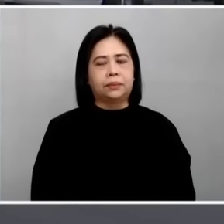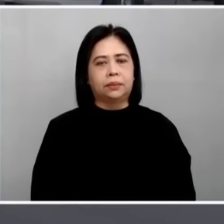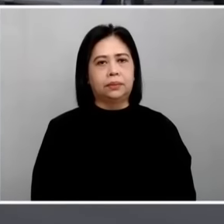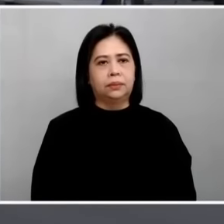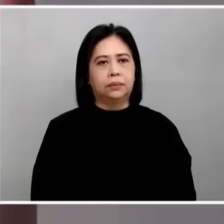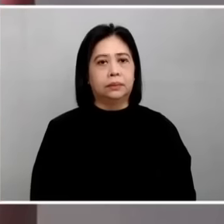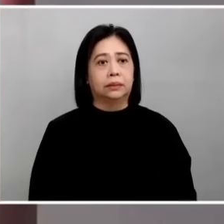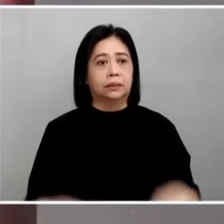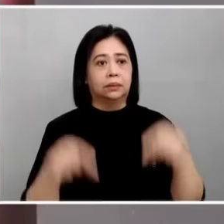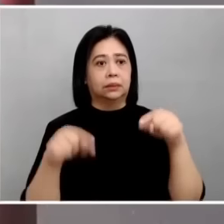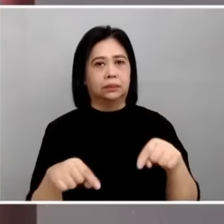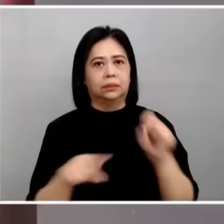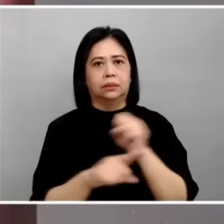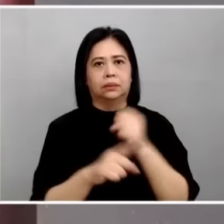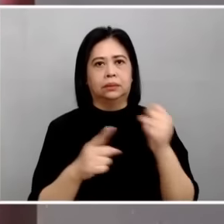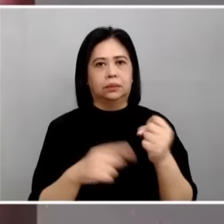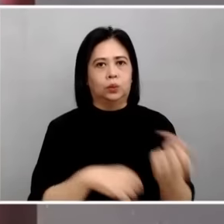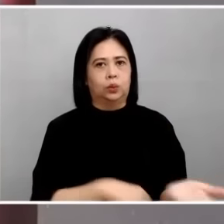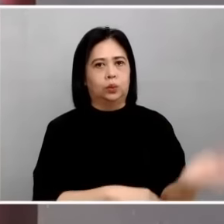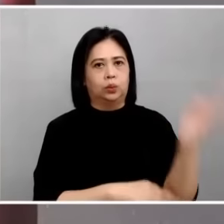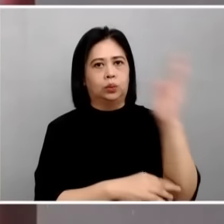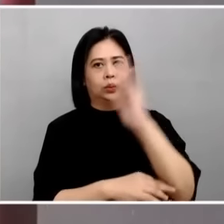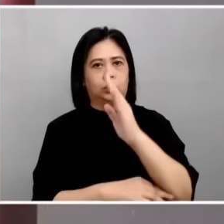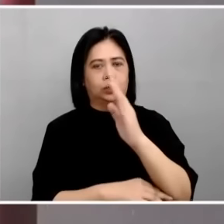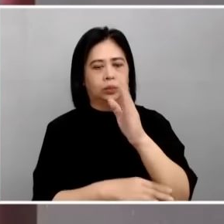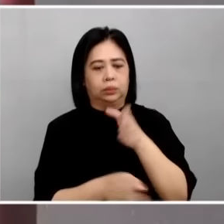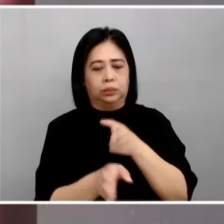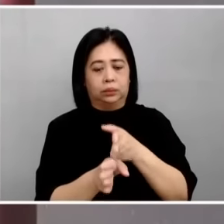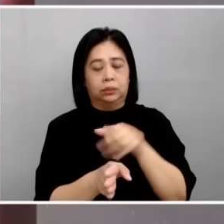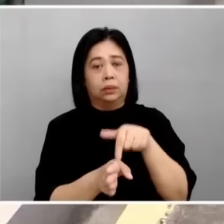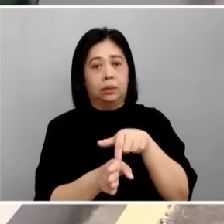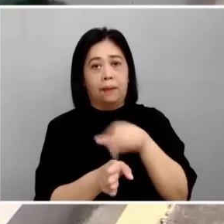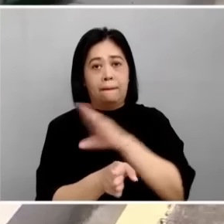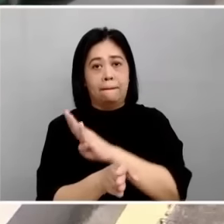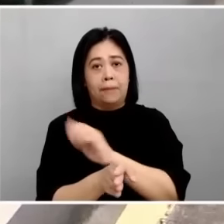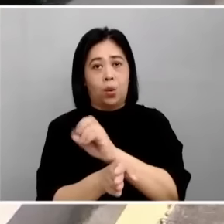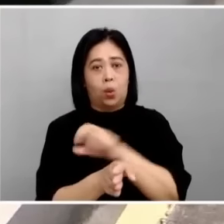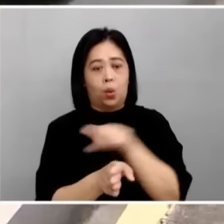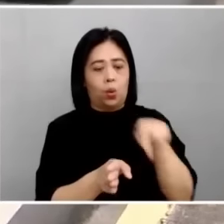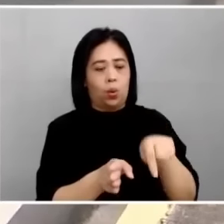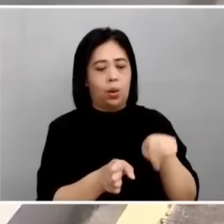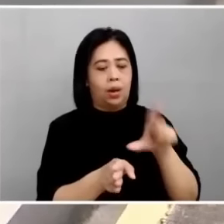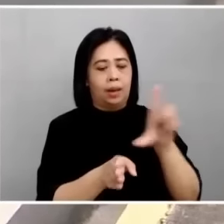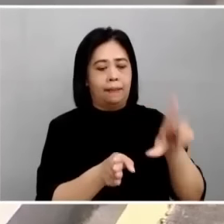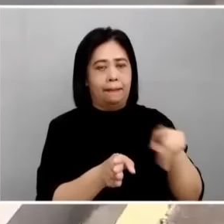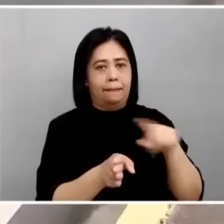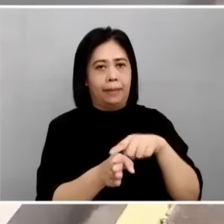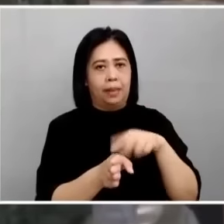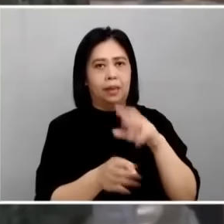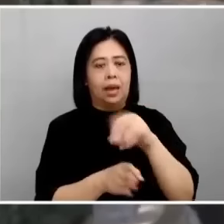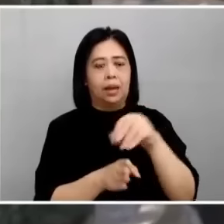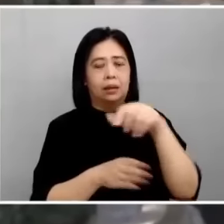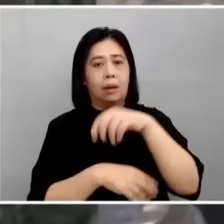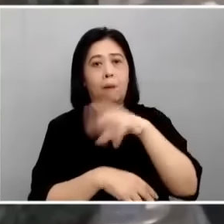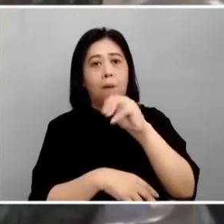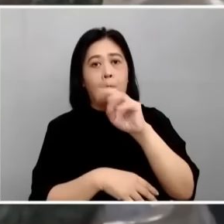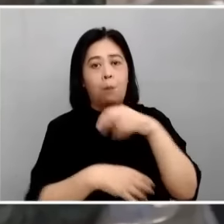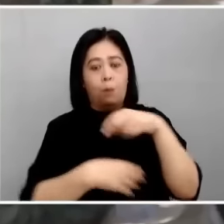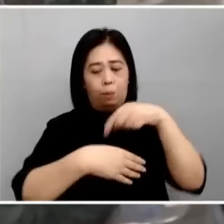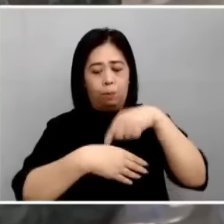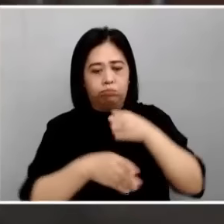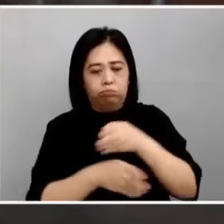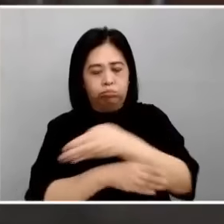Ito ang sitwasyon maghapon sa boundary ng Bacoor at Las Piñas at boundary ng Bacoor-Muntinlupa.